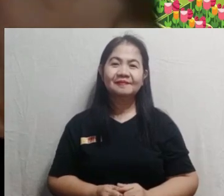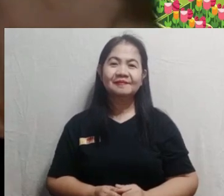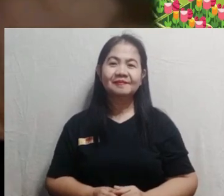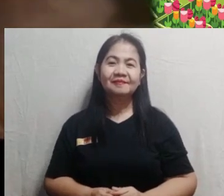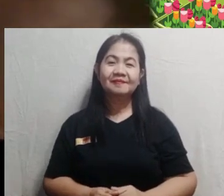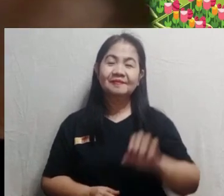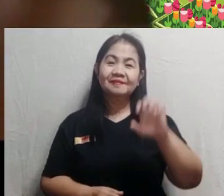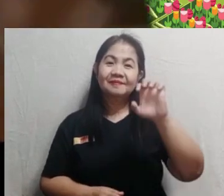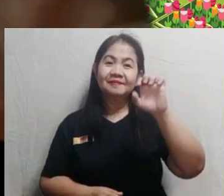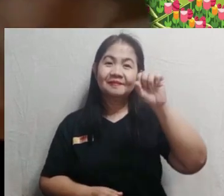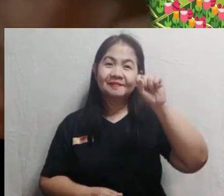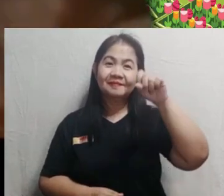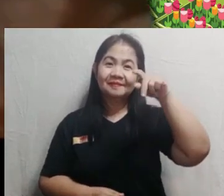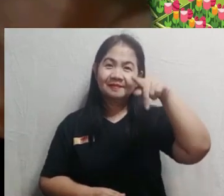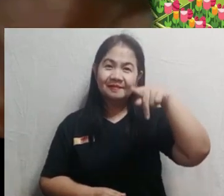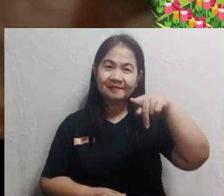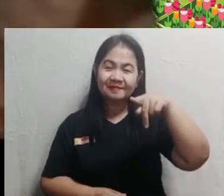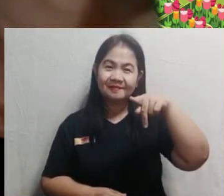Edukasyon sa